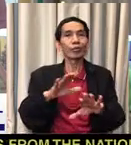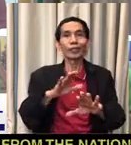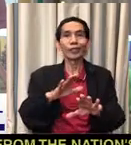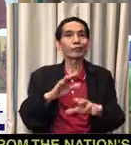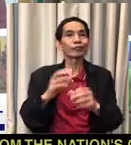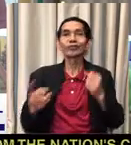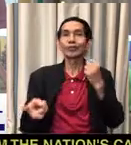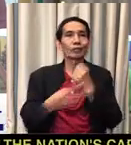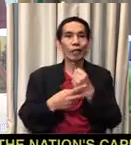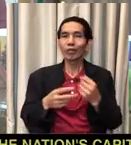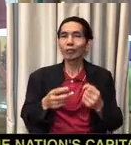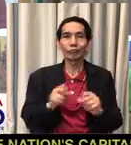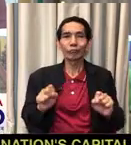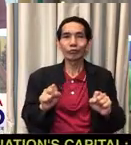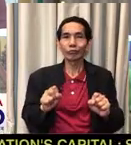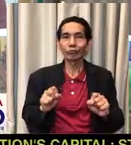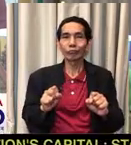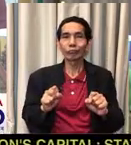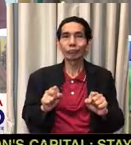ligtas.